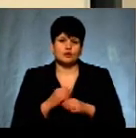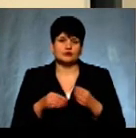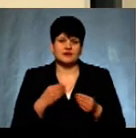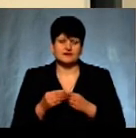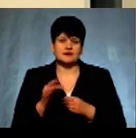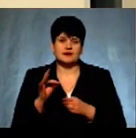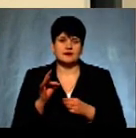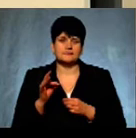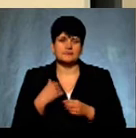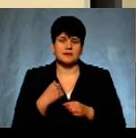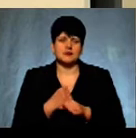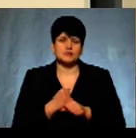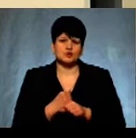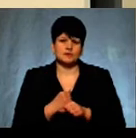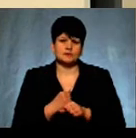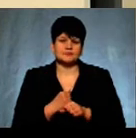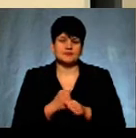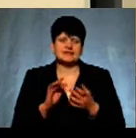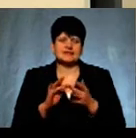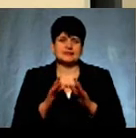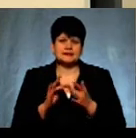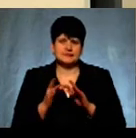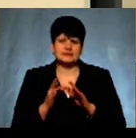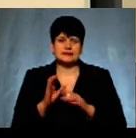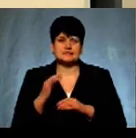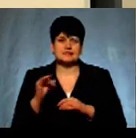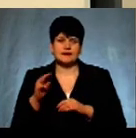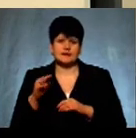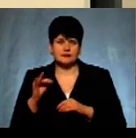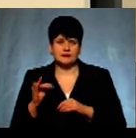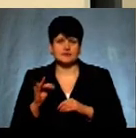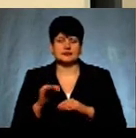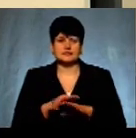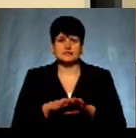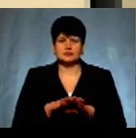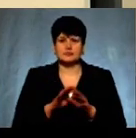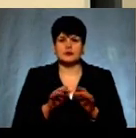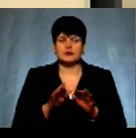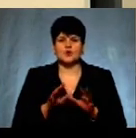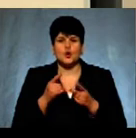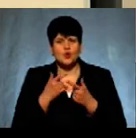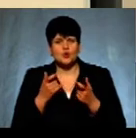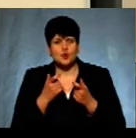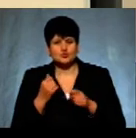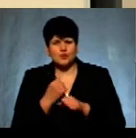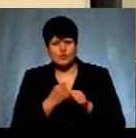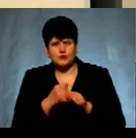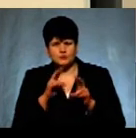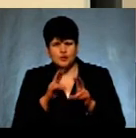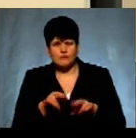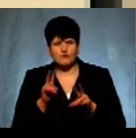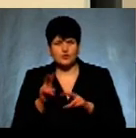рекрутингу. Ми працюємо з сайтами, інтернет-сайтами, з засобами масової інформації, з оголошеннями, опрацьовуємо ті